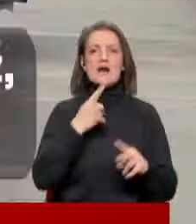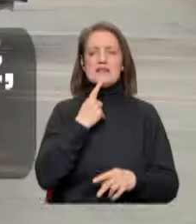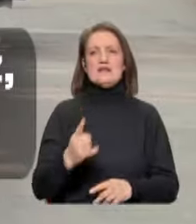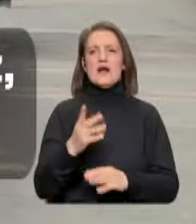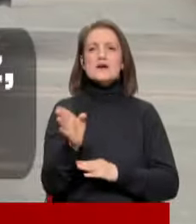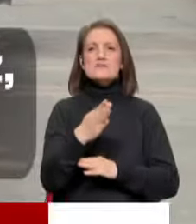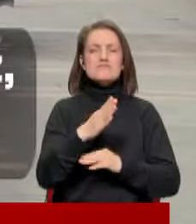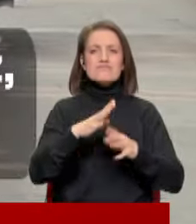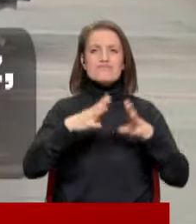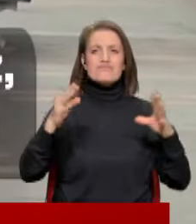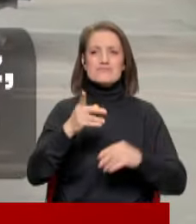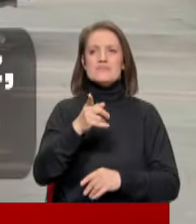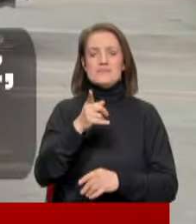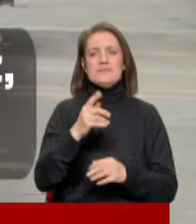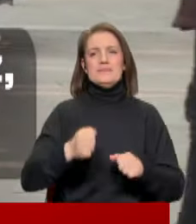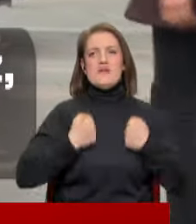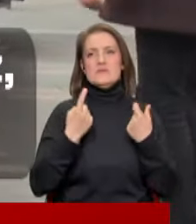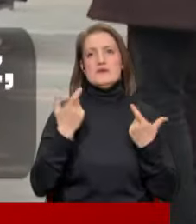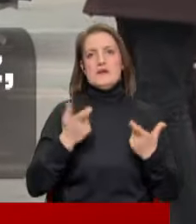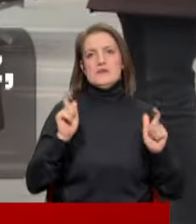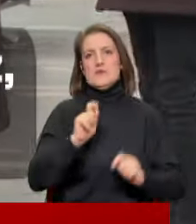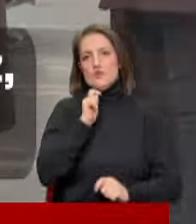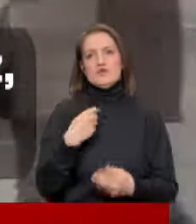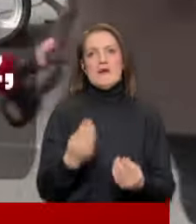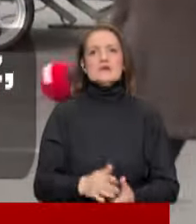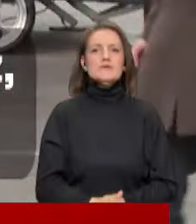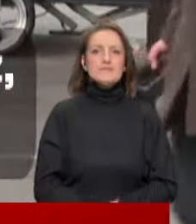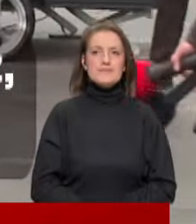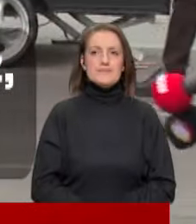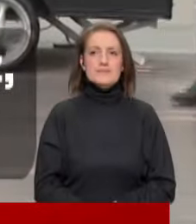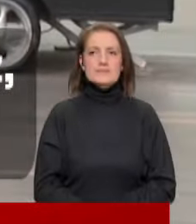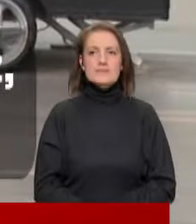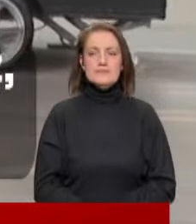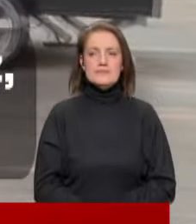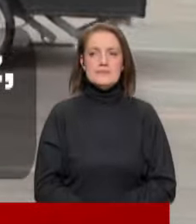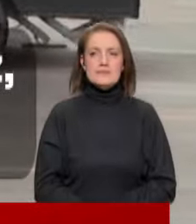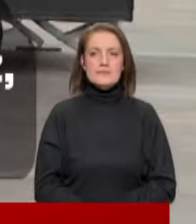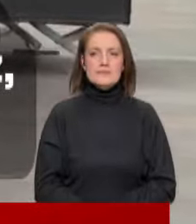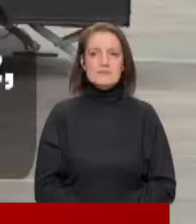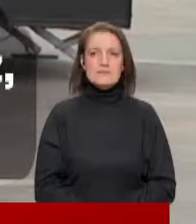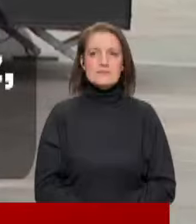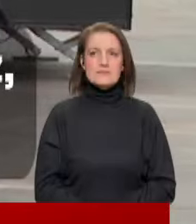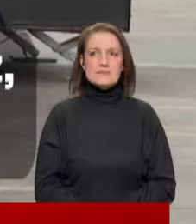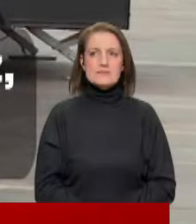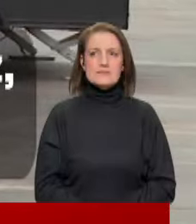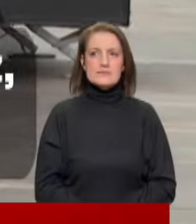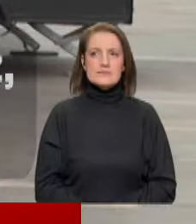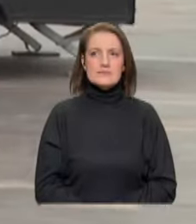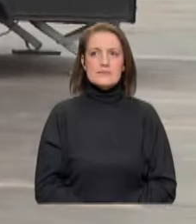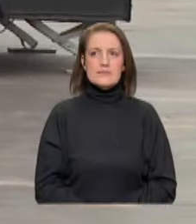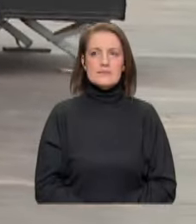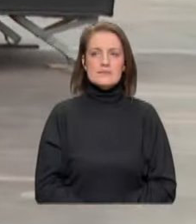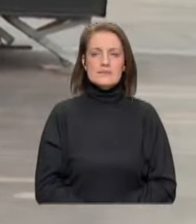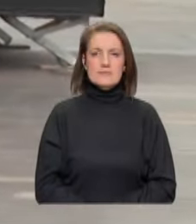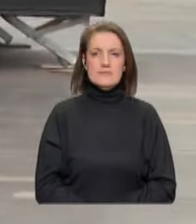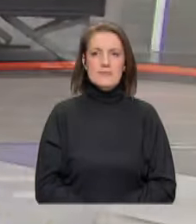verdi Ankara'ya başkentimiz dev bir akvaryum yapacağız çocuklarımız gençlerimiz Denizin altında ne varsa